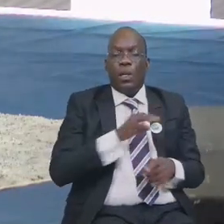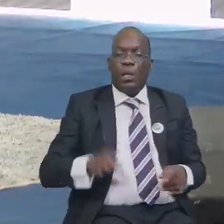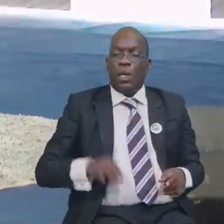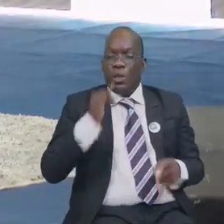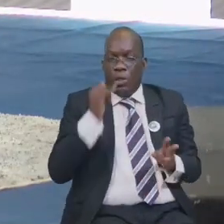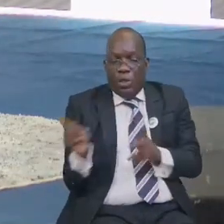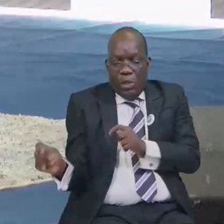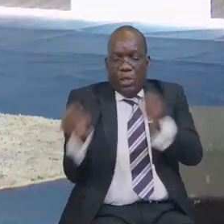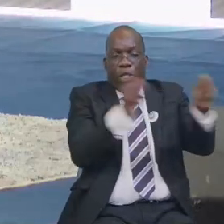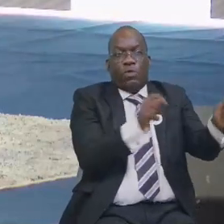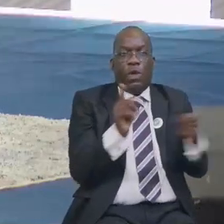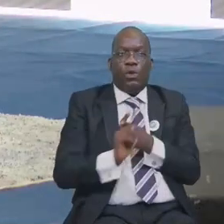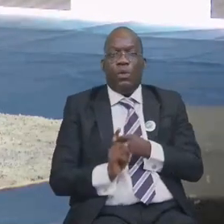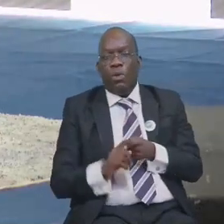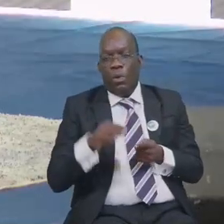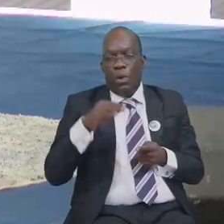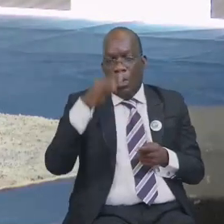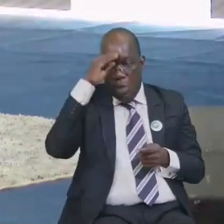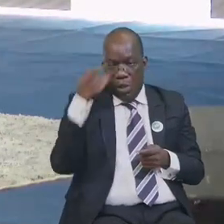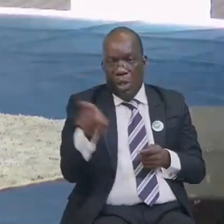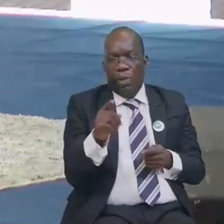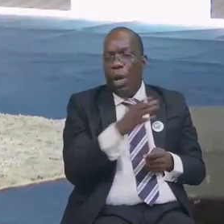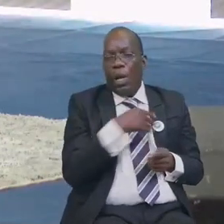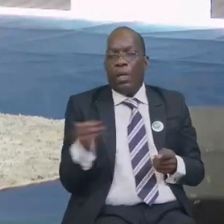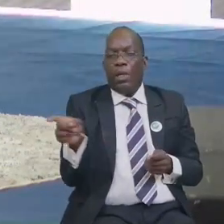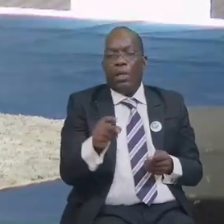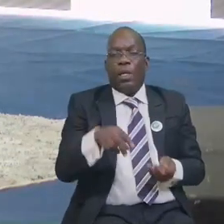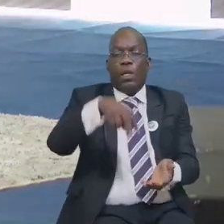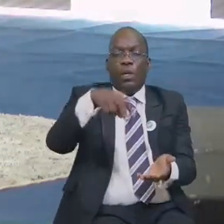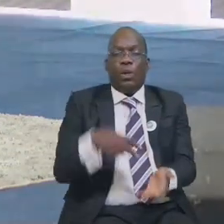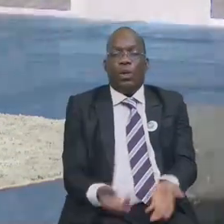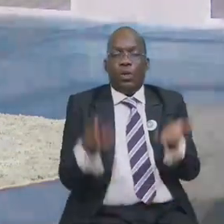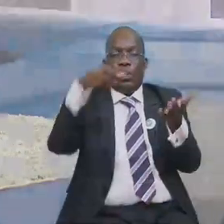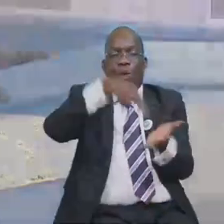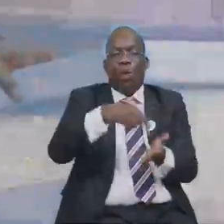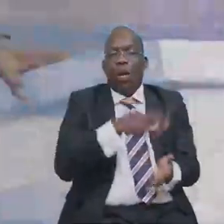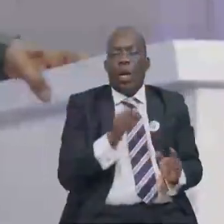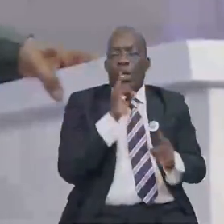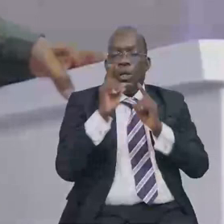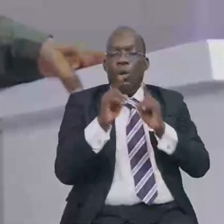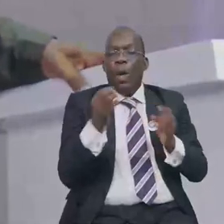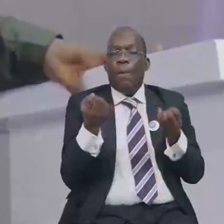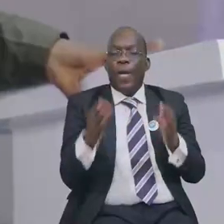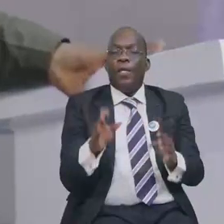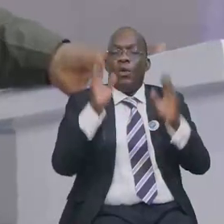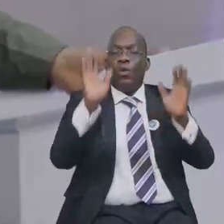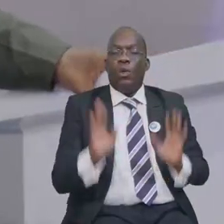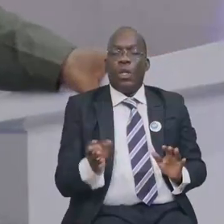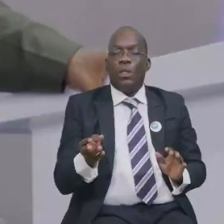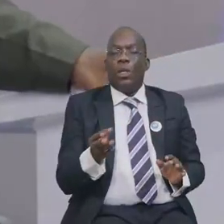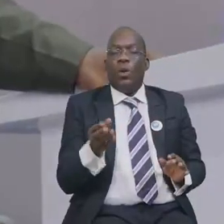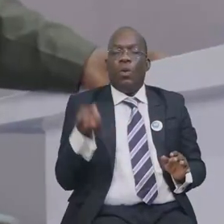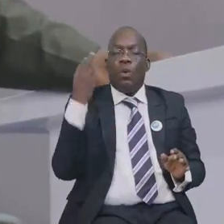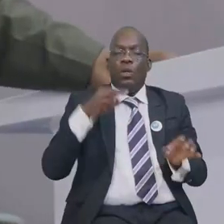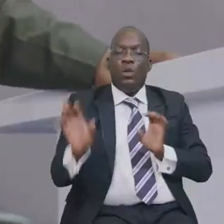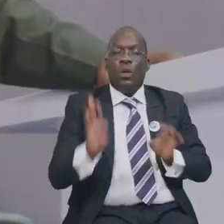leur vie. Et ils se levaient et ils parlaient. Et plusieurs signes et prodiges ont été accomplis par les apôtres. Pas